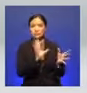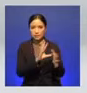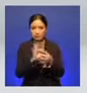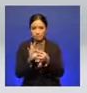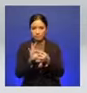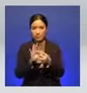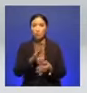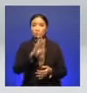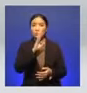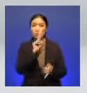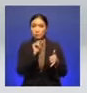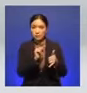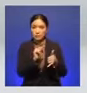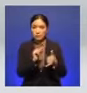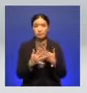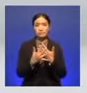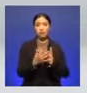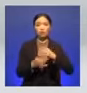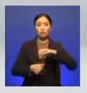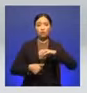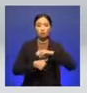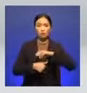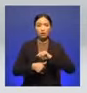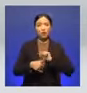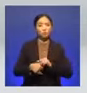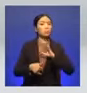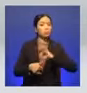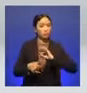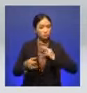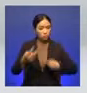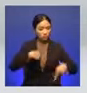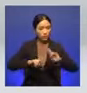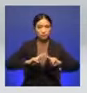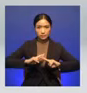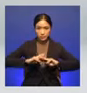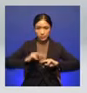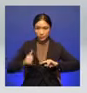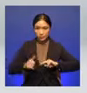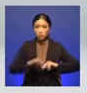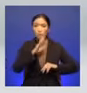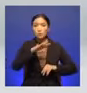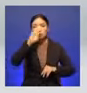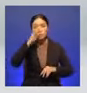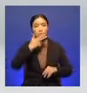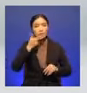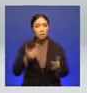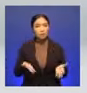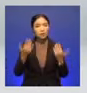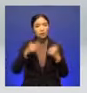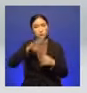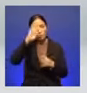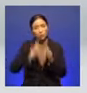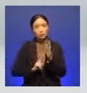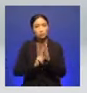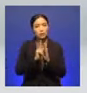ถ้าเป็นผู้ต้องขังเขาควรจะมีความสามารถที่เขาจะรู้สึกว่าเขาดูแลตัวเองได้ถ้าเขาเป็นเบาหวานถ้าเขาเป็นความดันเ